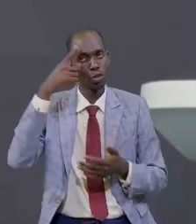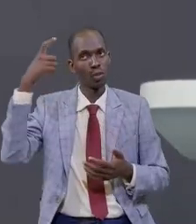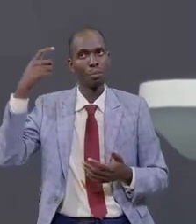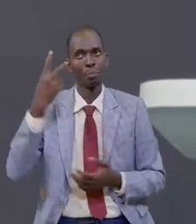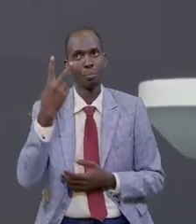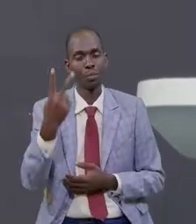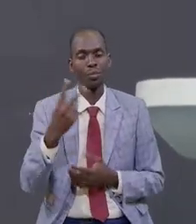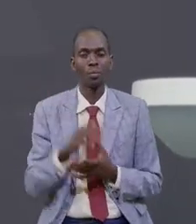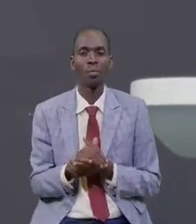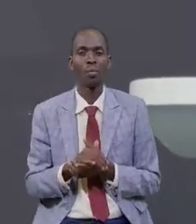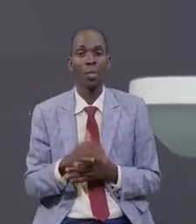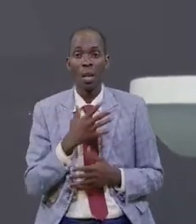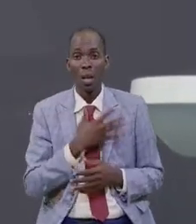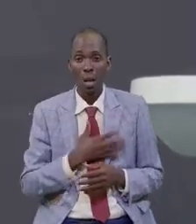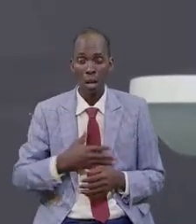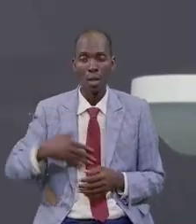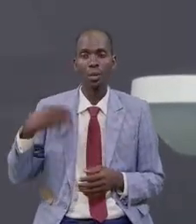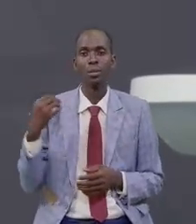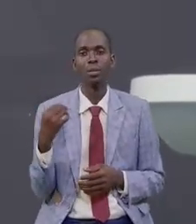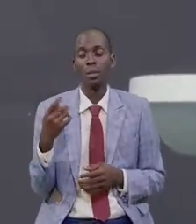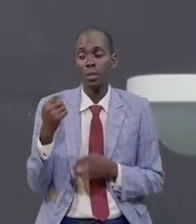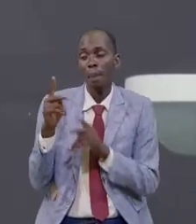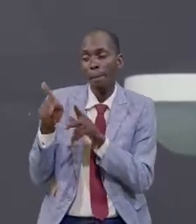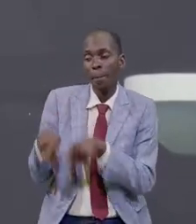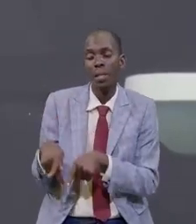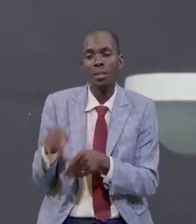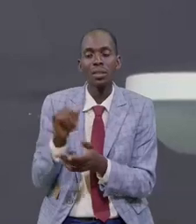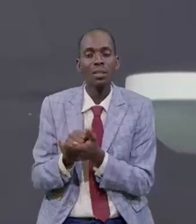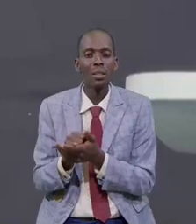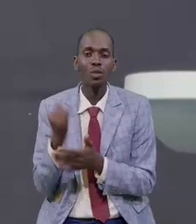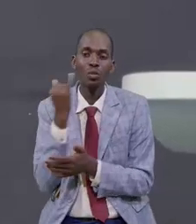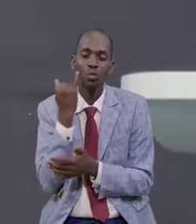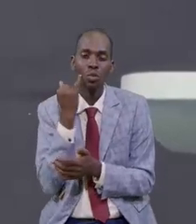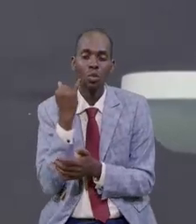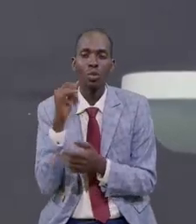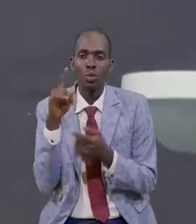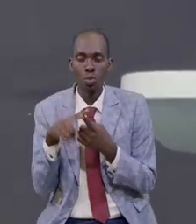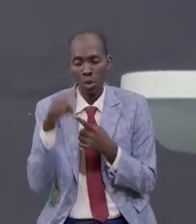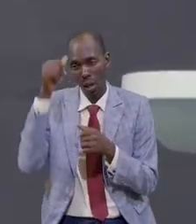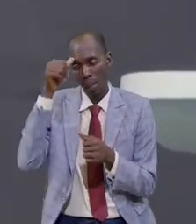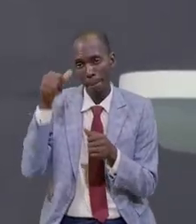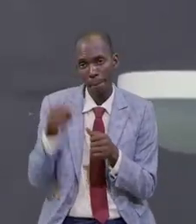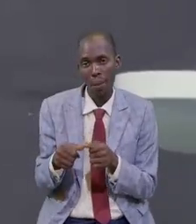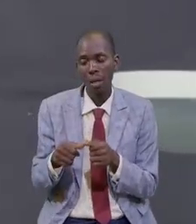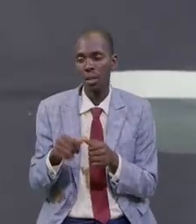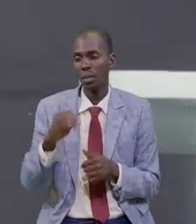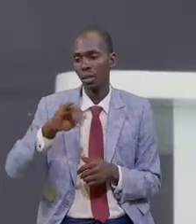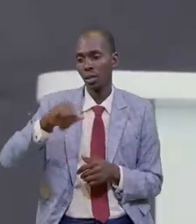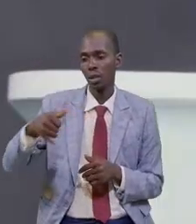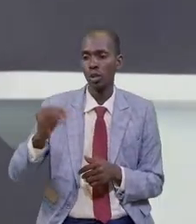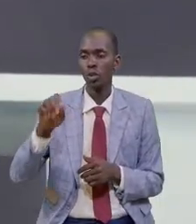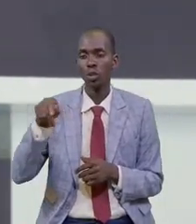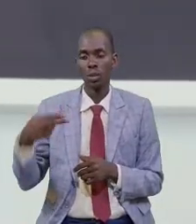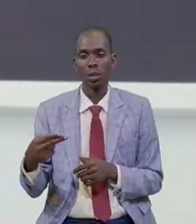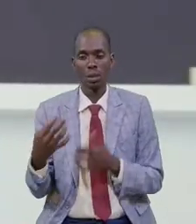et le monsieur qui devait se souvenir de lui s'est souvenu au bon moment et